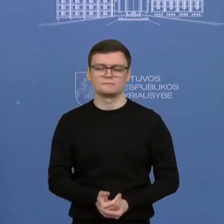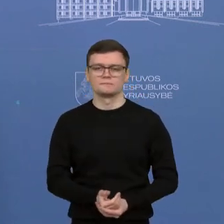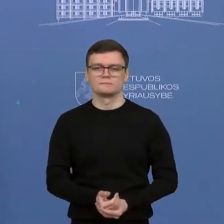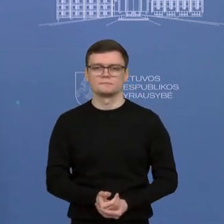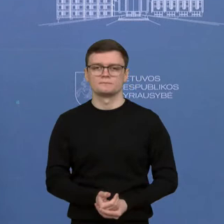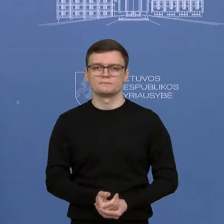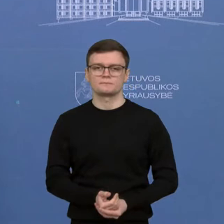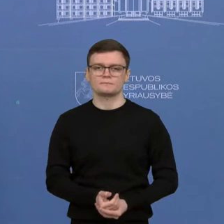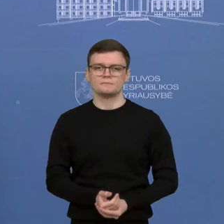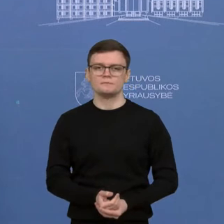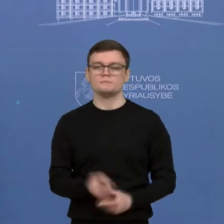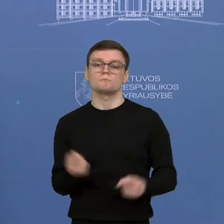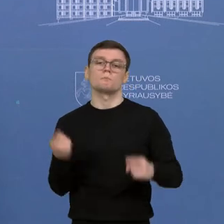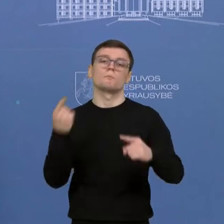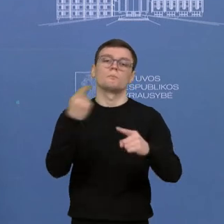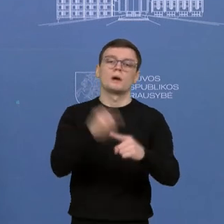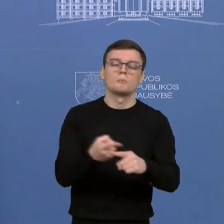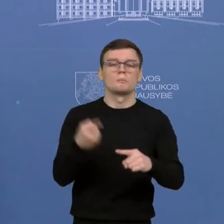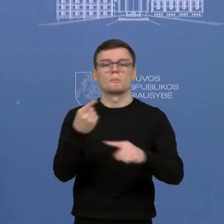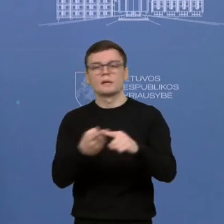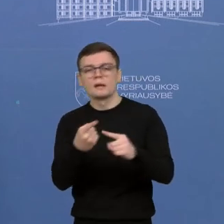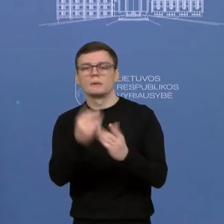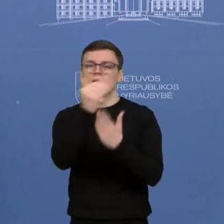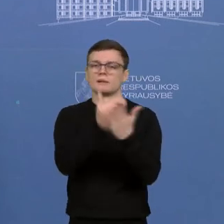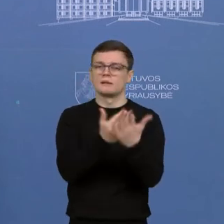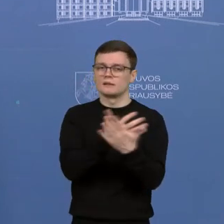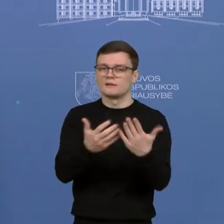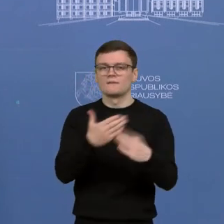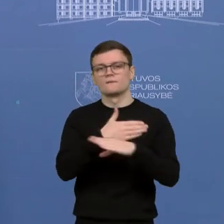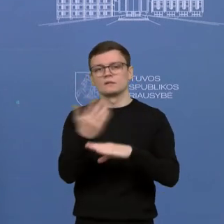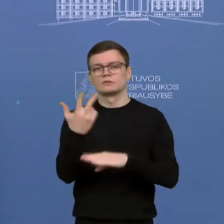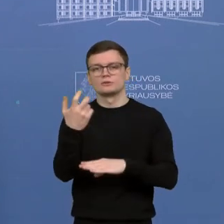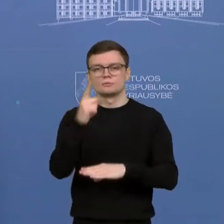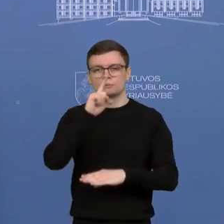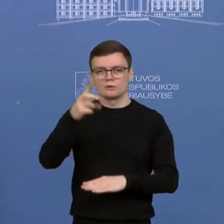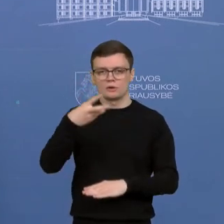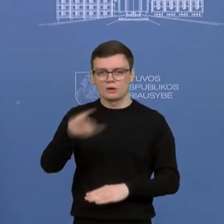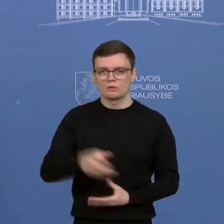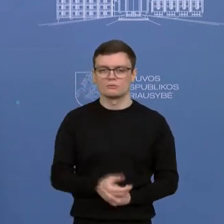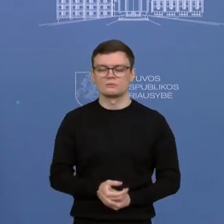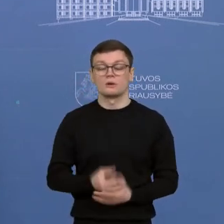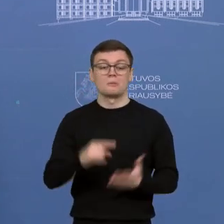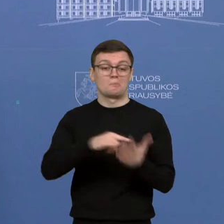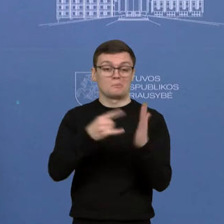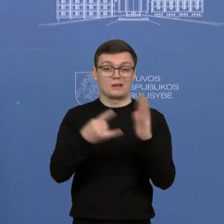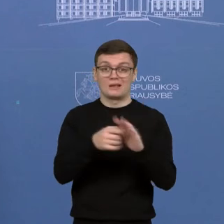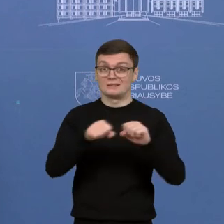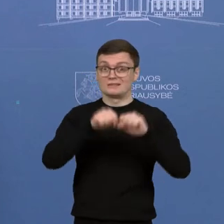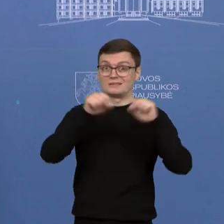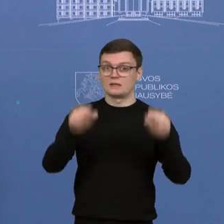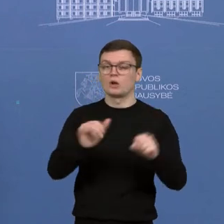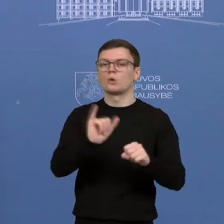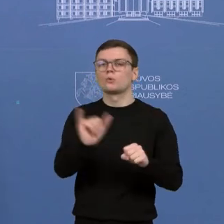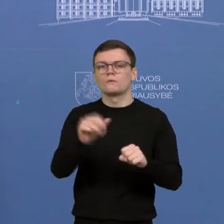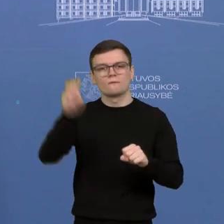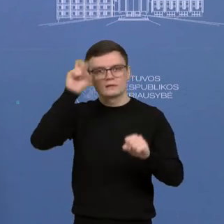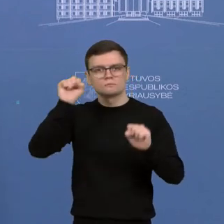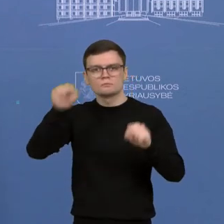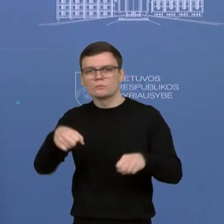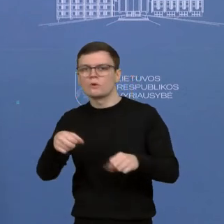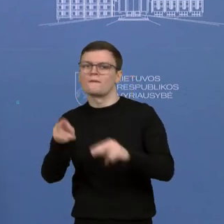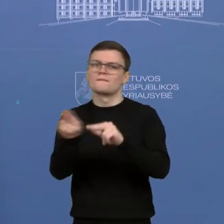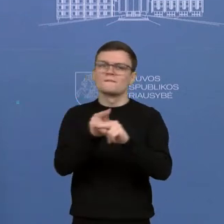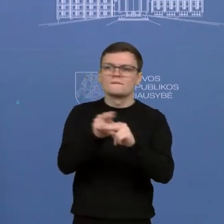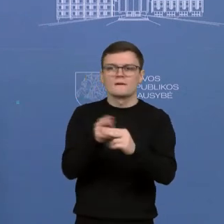kuriuom yra skirta virš 300 milijonų eurų. Todėl mūsų strategija yra ten, kur kainos yra reguliuojamos valstybės, ten galima pasiūlyti